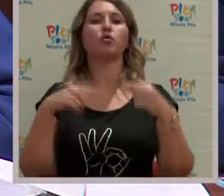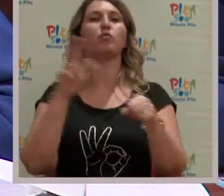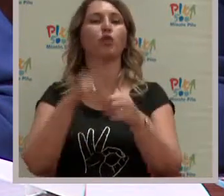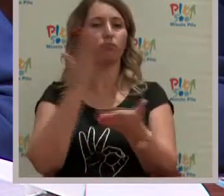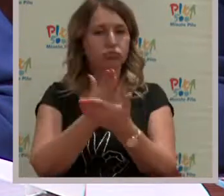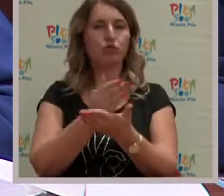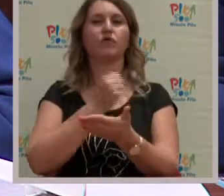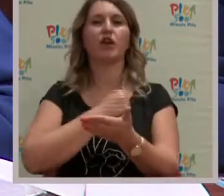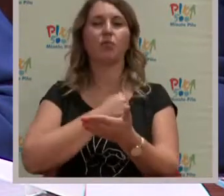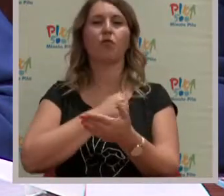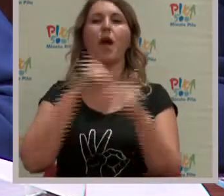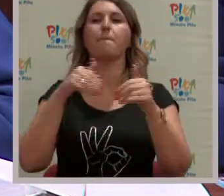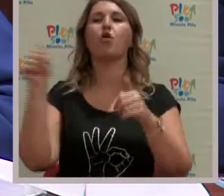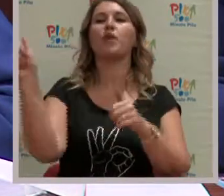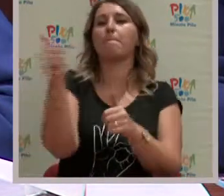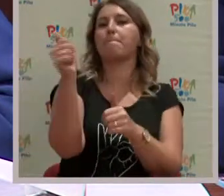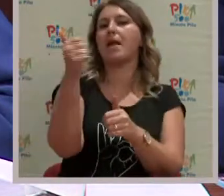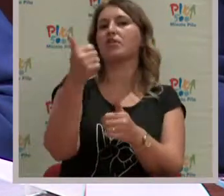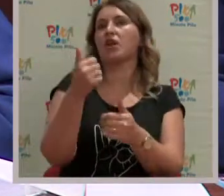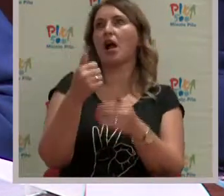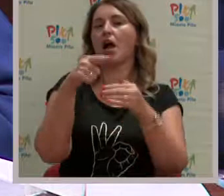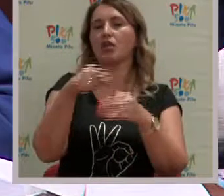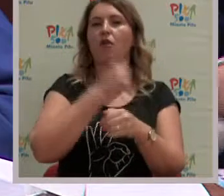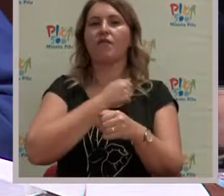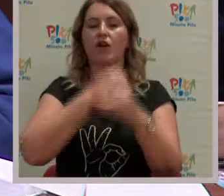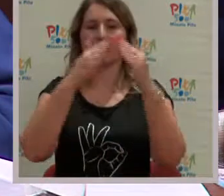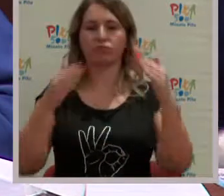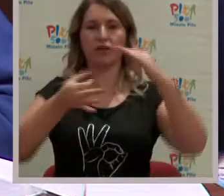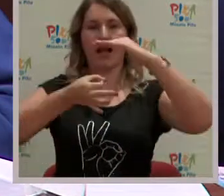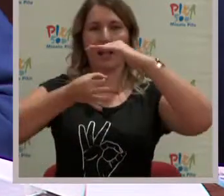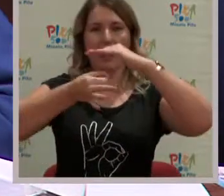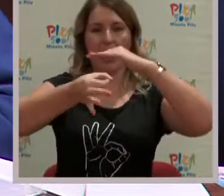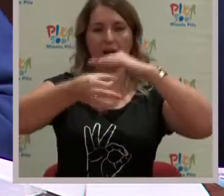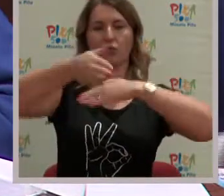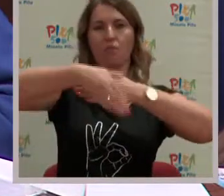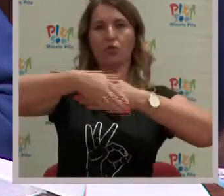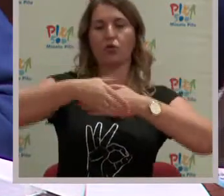pierwszego w nabyciu budynku użytkowego garażu położonego